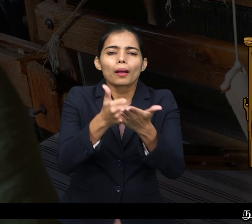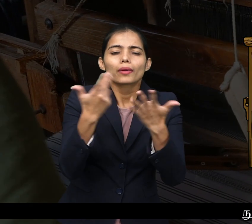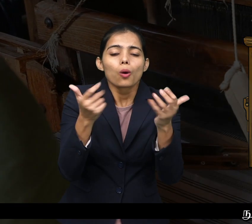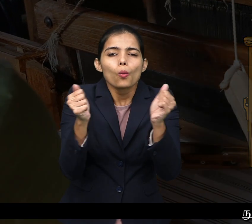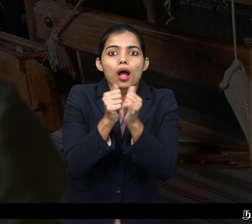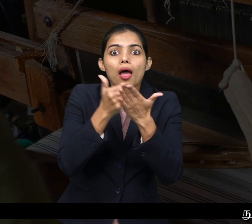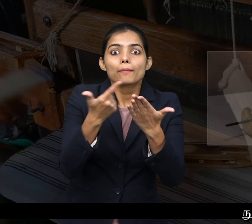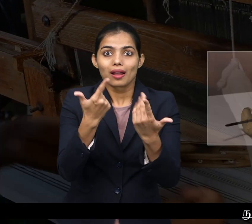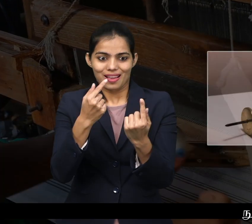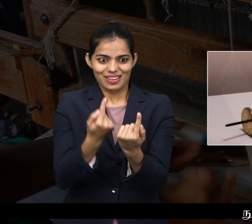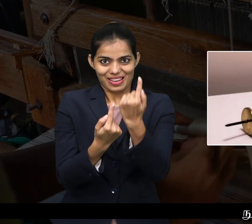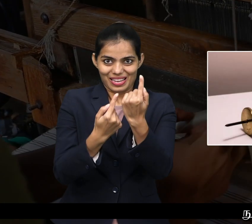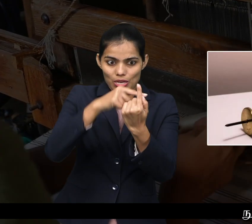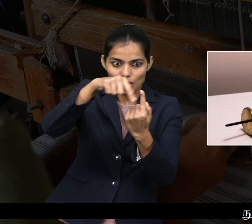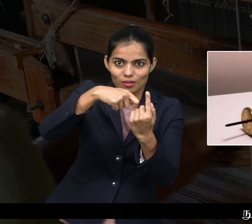நூற்புக் கதிர்,